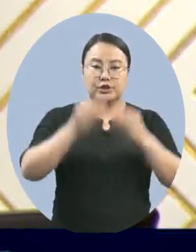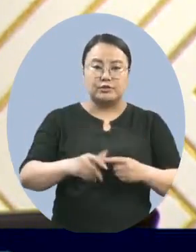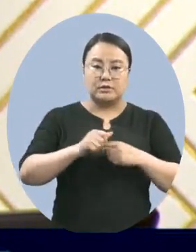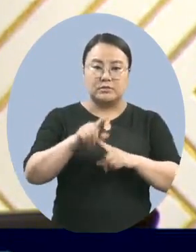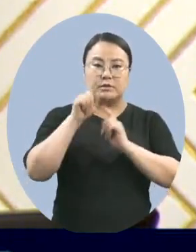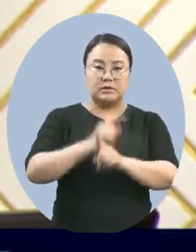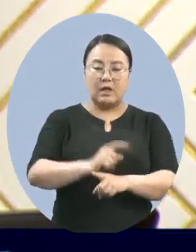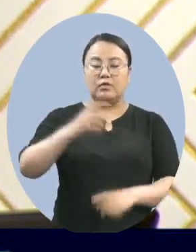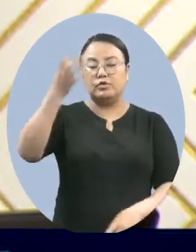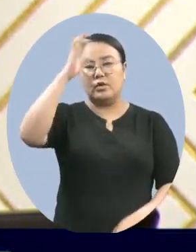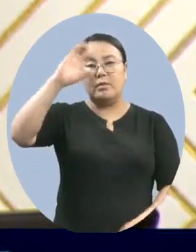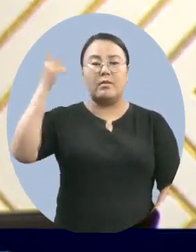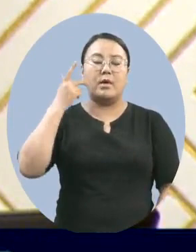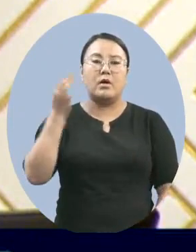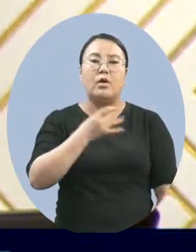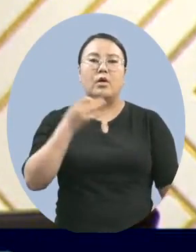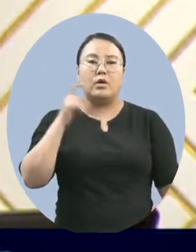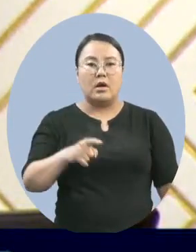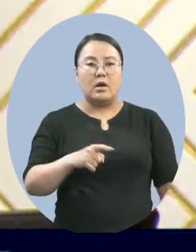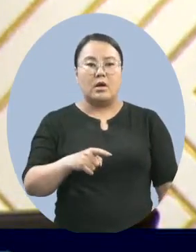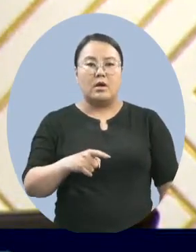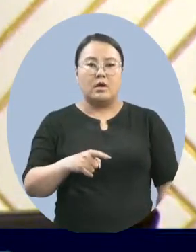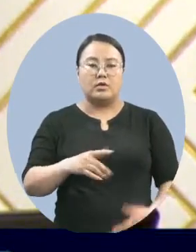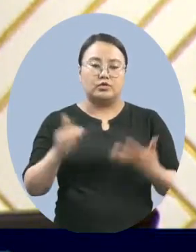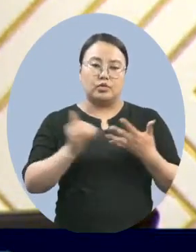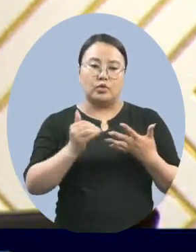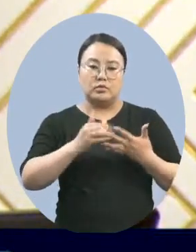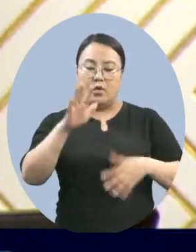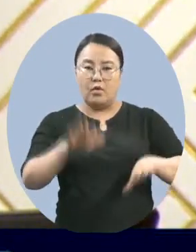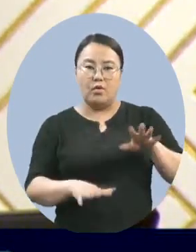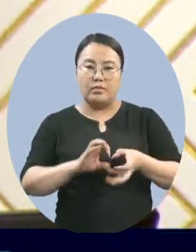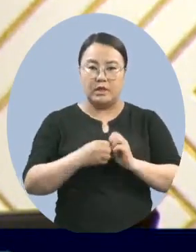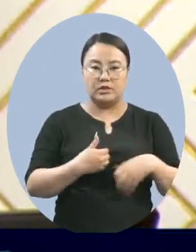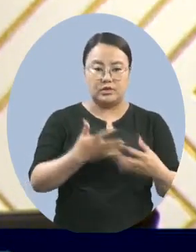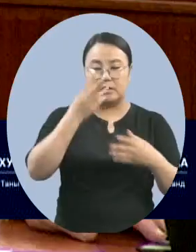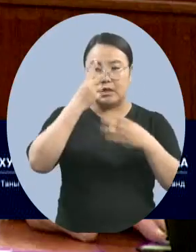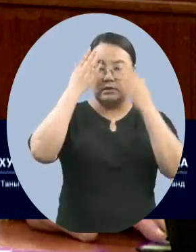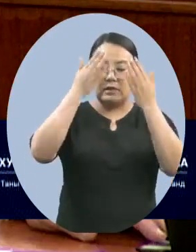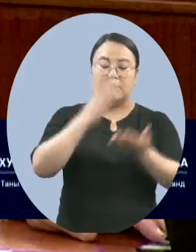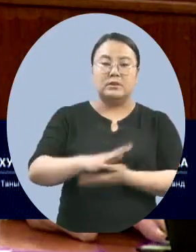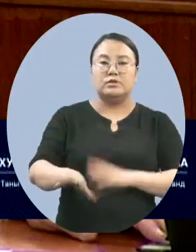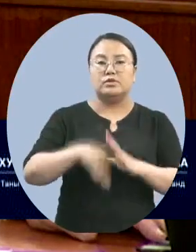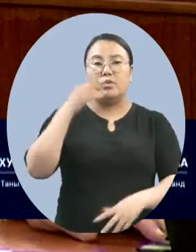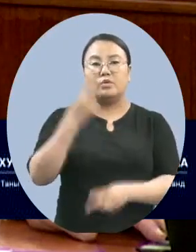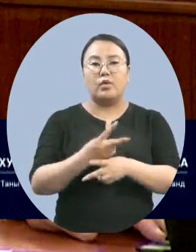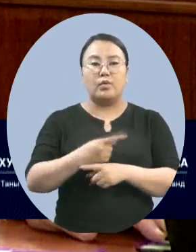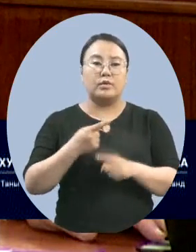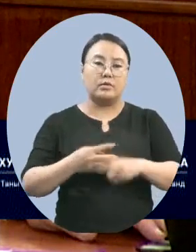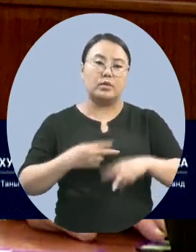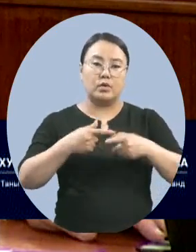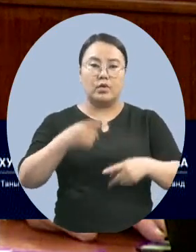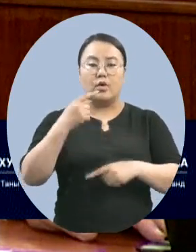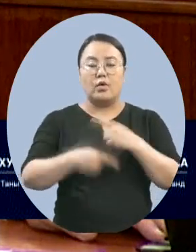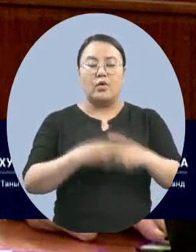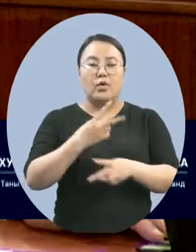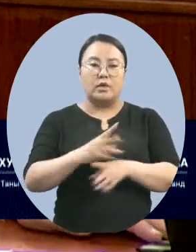гэсэн зарчмын дагуу төрийн байгуулалтын байнгаараа бас харьцангуй дундуур хөдөлгөөн гаргаж ирсэнд талархаж байна. Сонгуулийн хуульд нэмэлт өөрчлөлт оруулах тухай